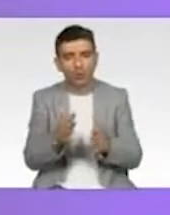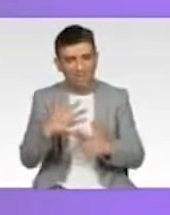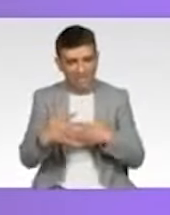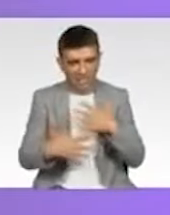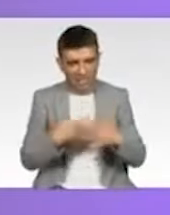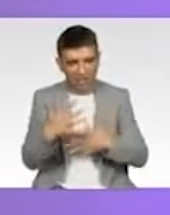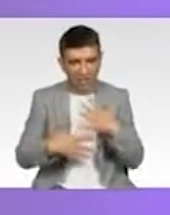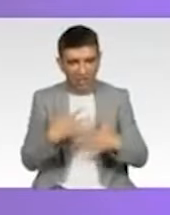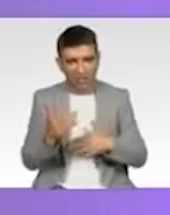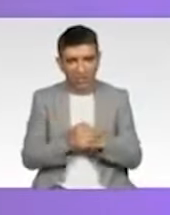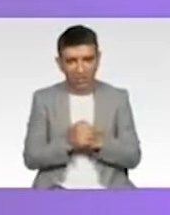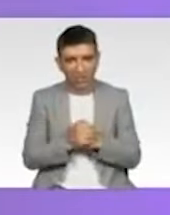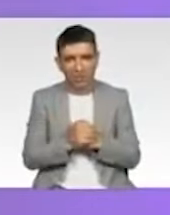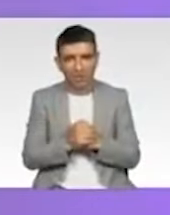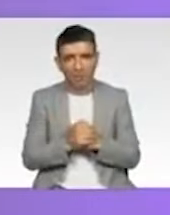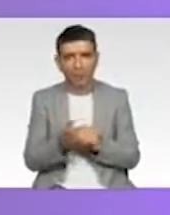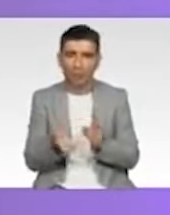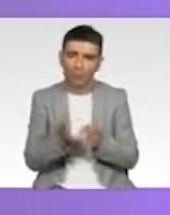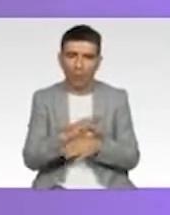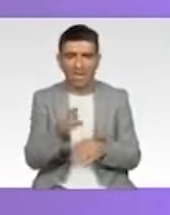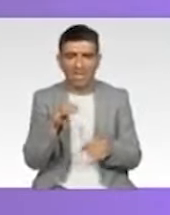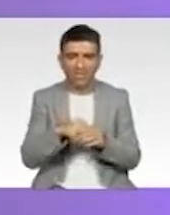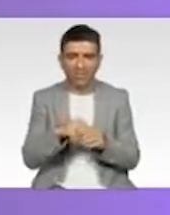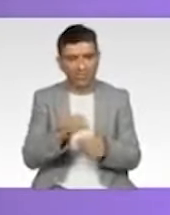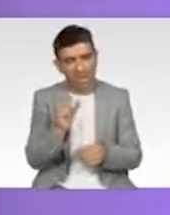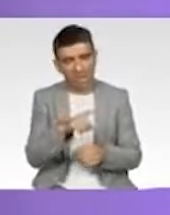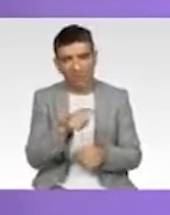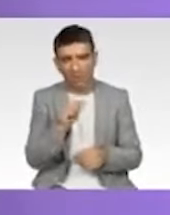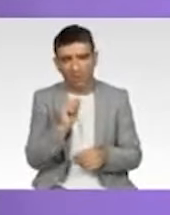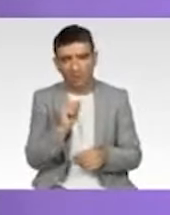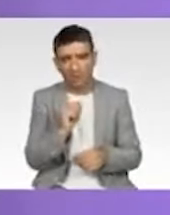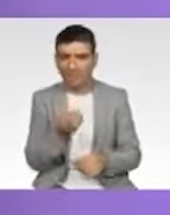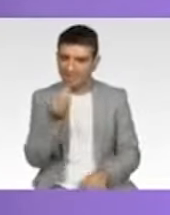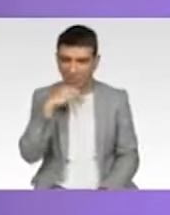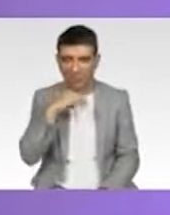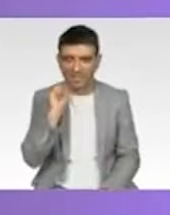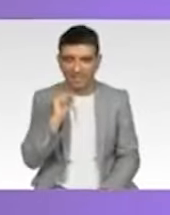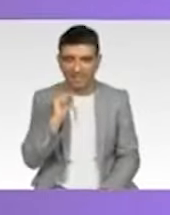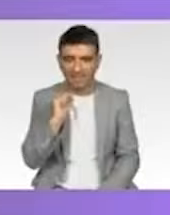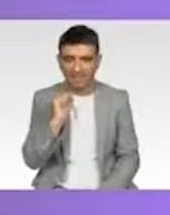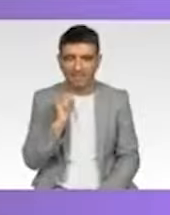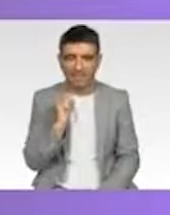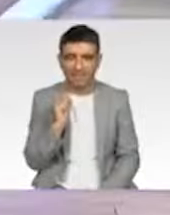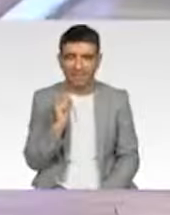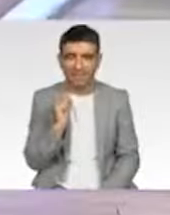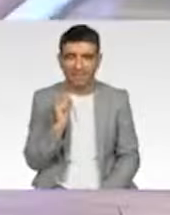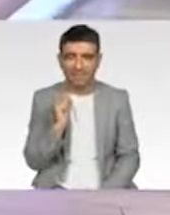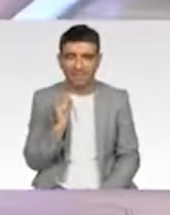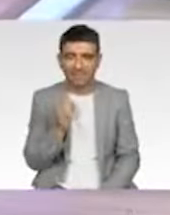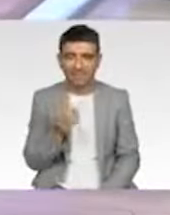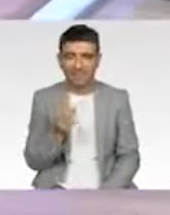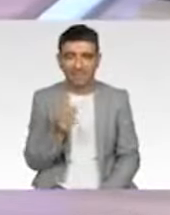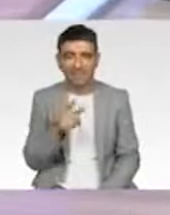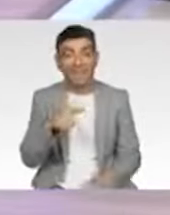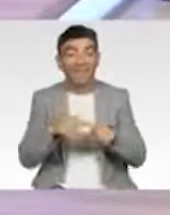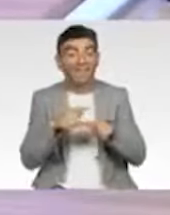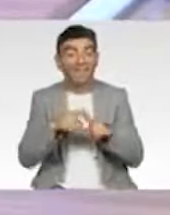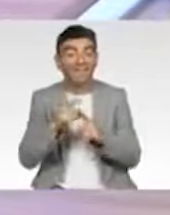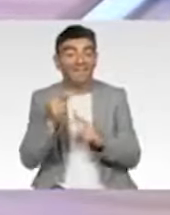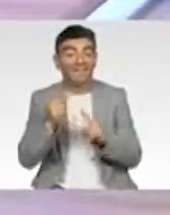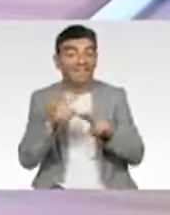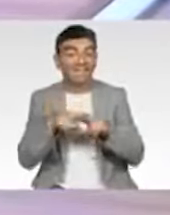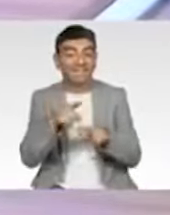Onları şöyle bir sallayacağım. Oh. Sonra içine atacağım. Yiyeceğiz. Pişecek. Yiyeceğiz inşallah. Badinanın da çok güzel